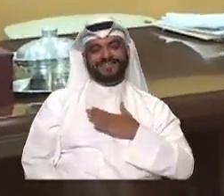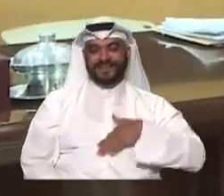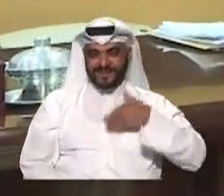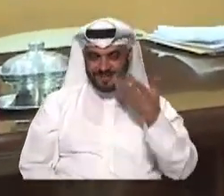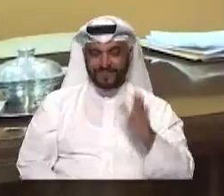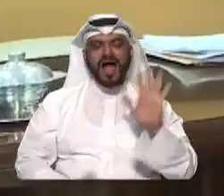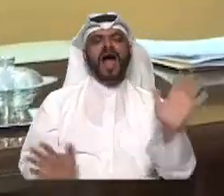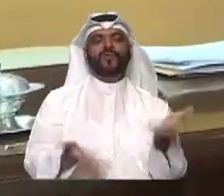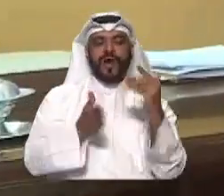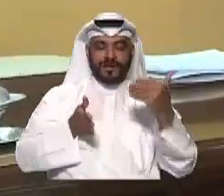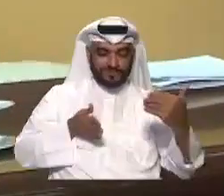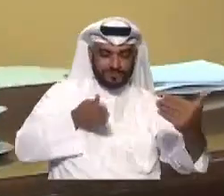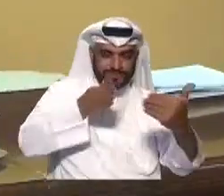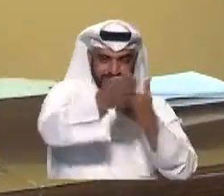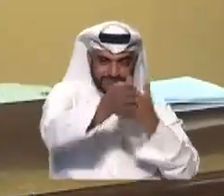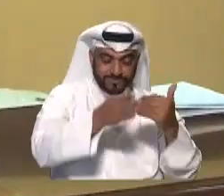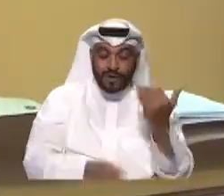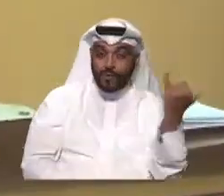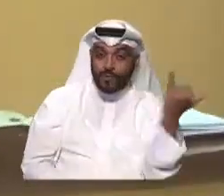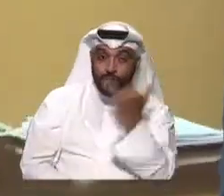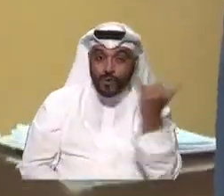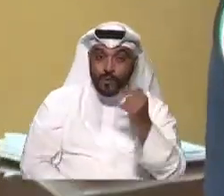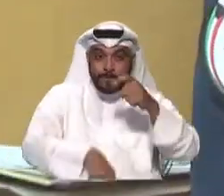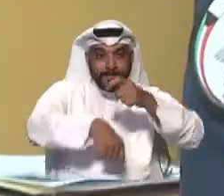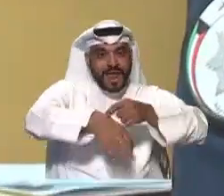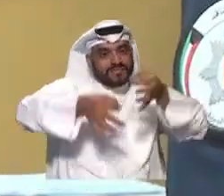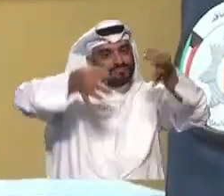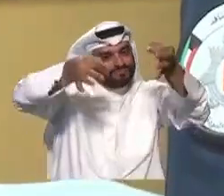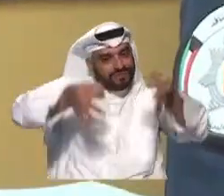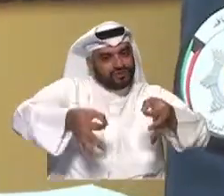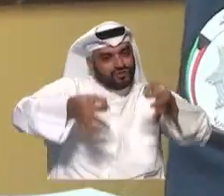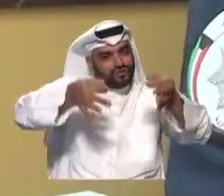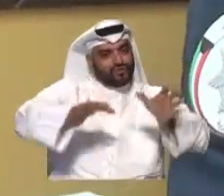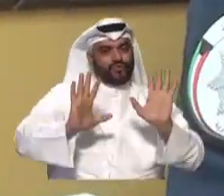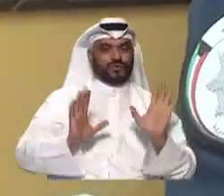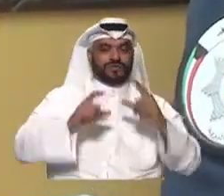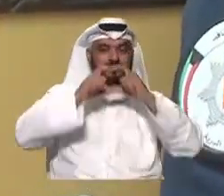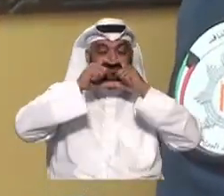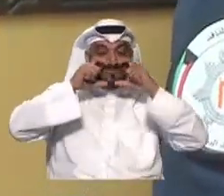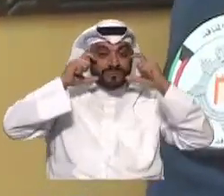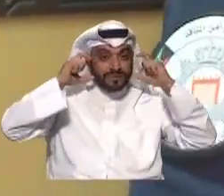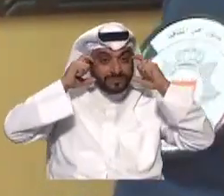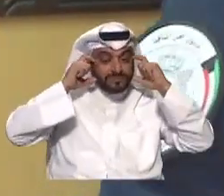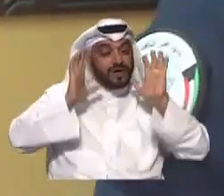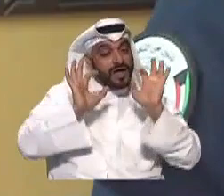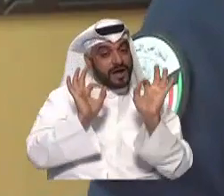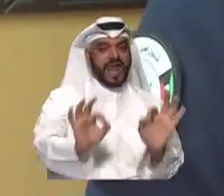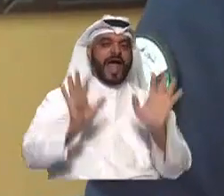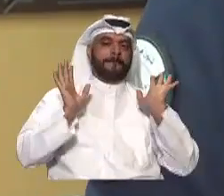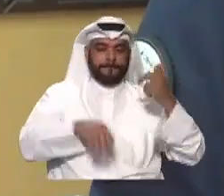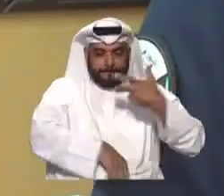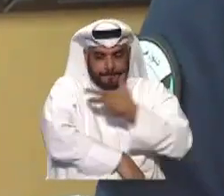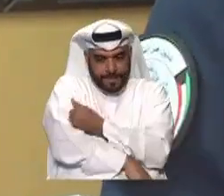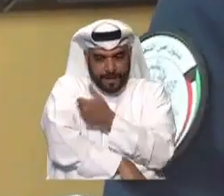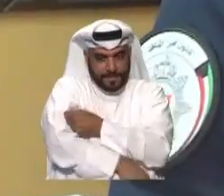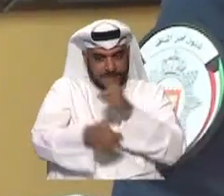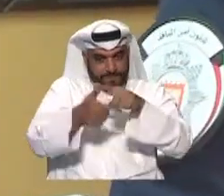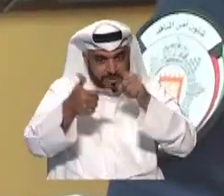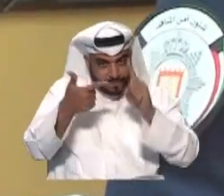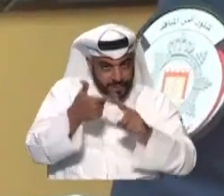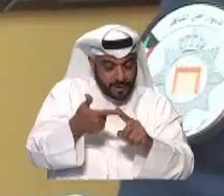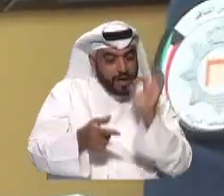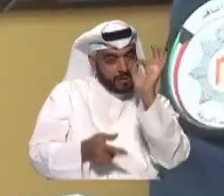المغادرين نتمنى أن يكونوا ملتزمين في الشروط، وهذه إجراءات دولة ما هي إجراءات إدارة أو إجراءات شخص أو